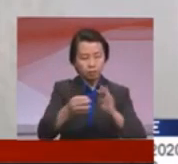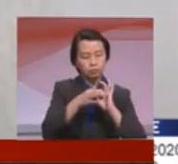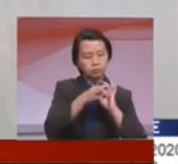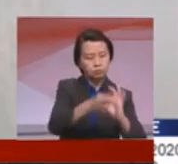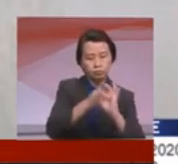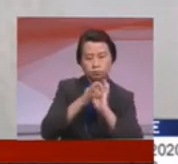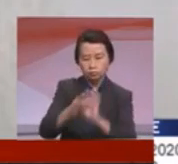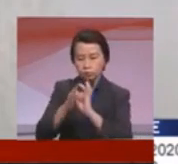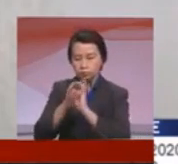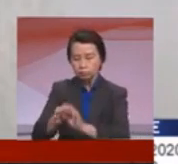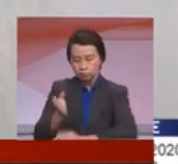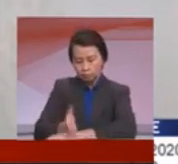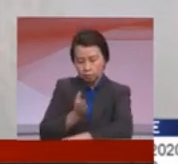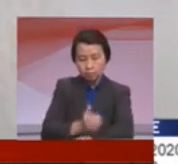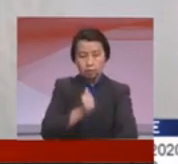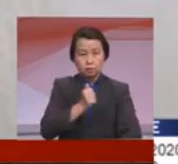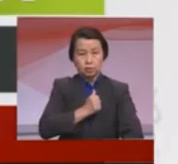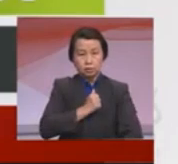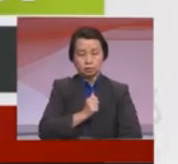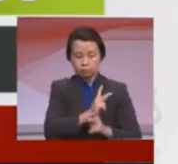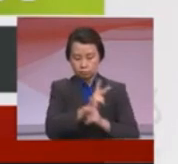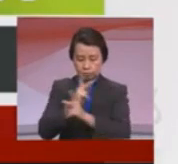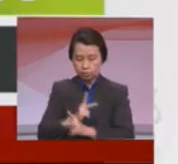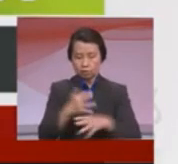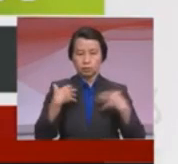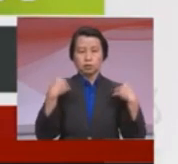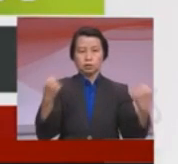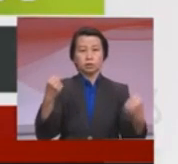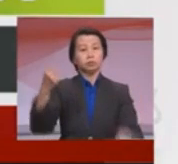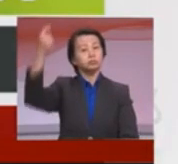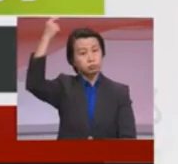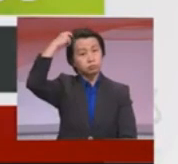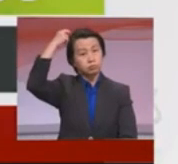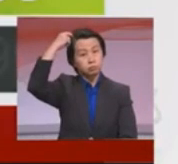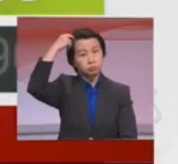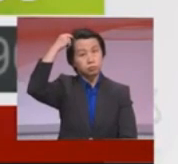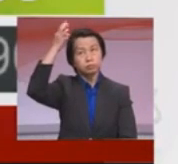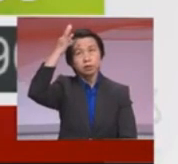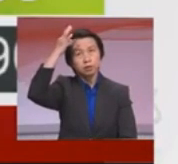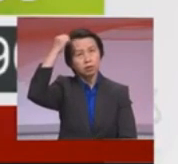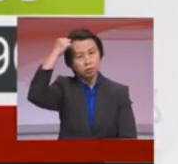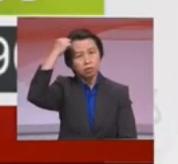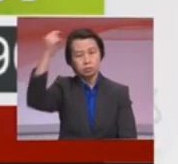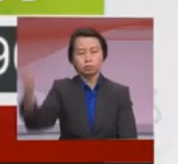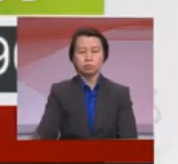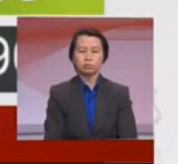bahu memperkasa diri dengan penjagaan kesihatan mental.